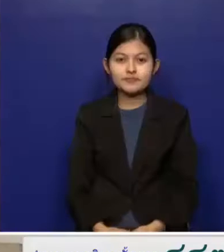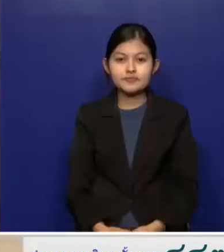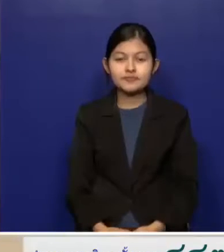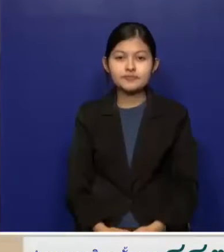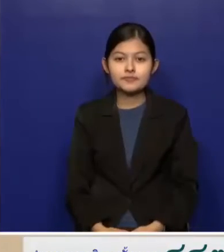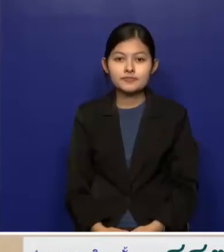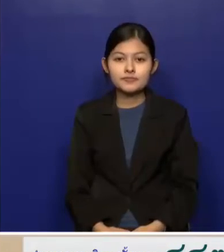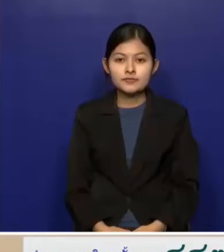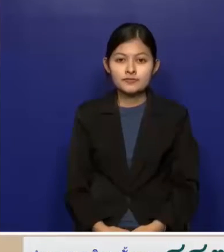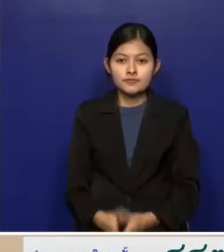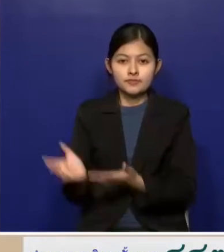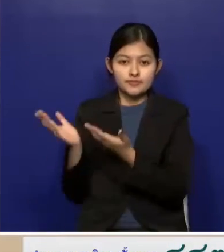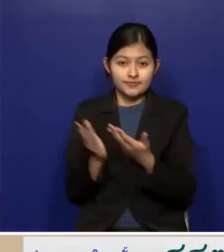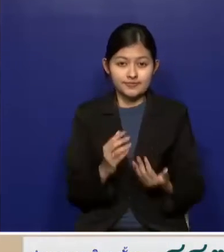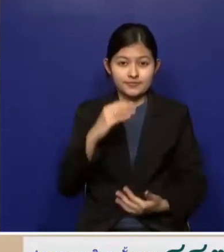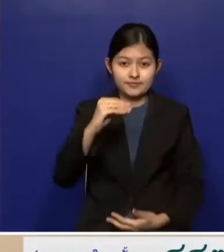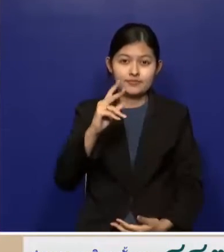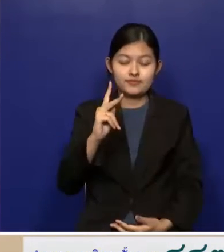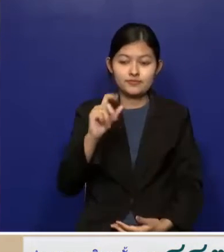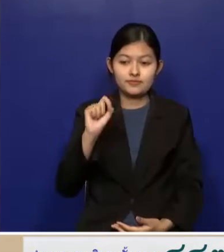คุณโสลปัตธมาเชิญนะครับ